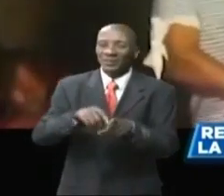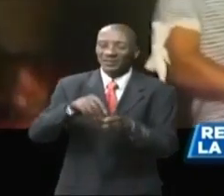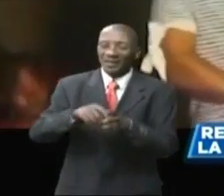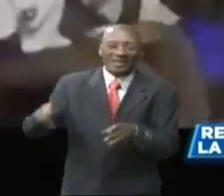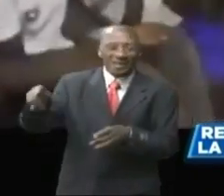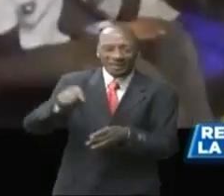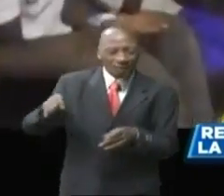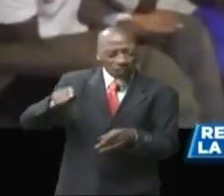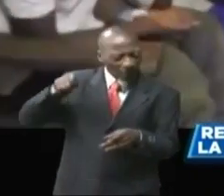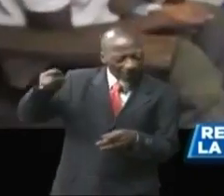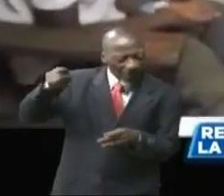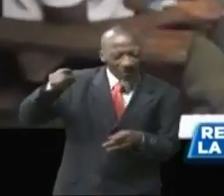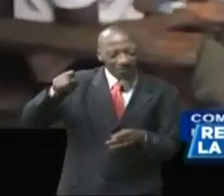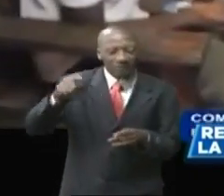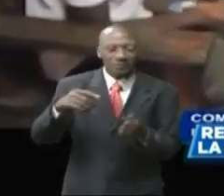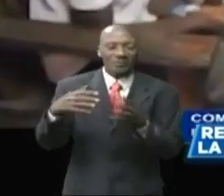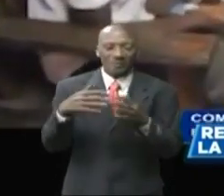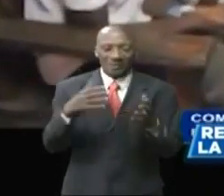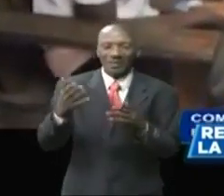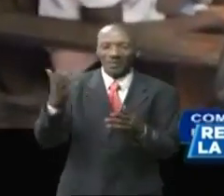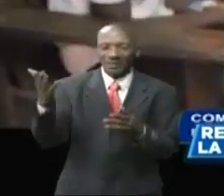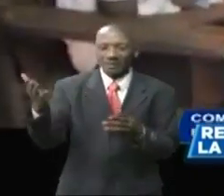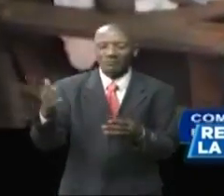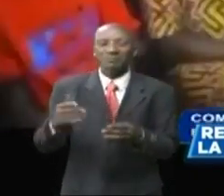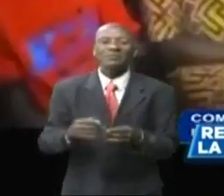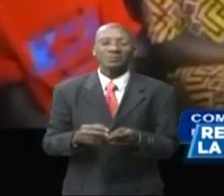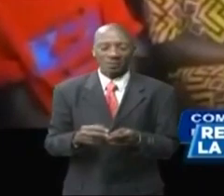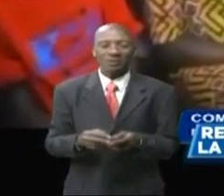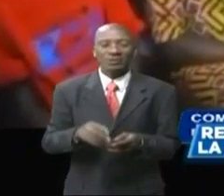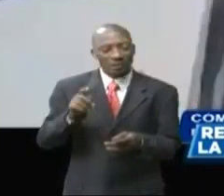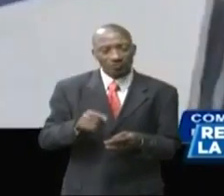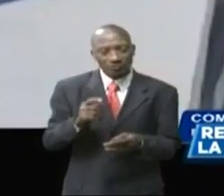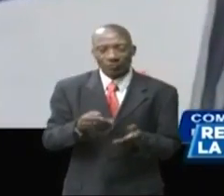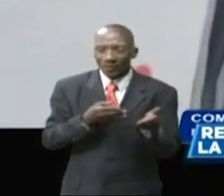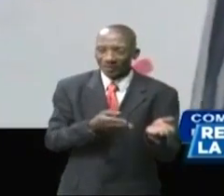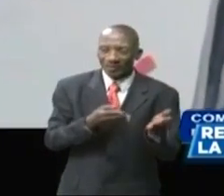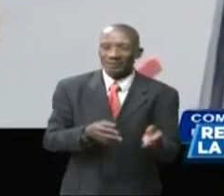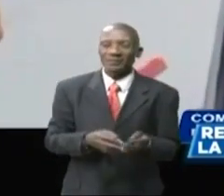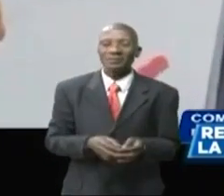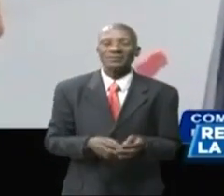bénéficiaire n'a pas manqué de bénir. C'est lui qu'ils appellent affectueusement